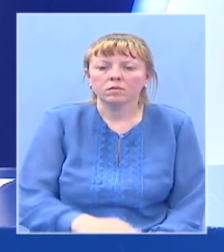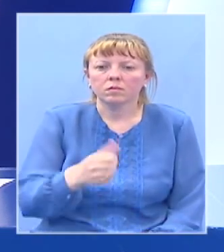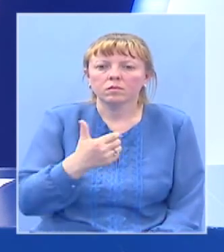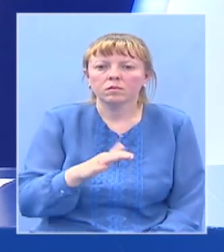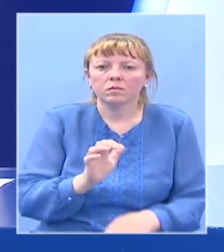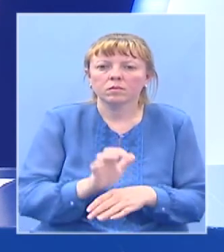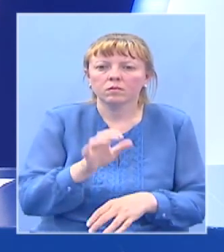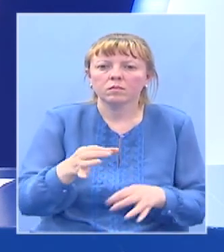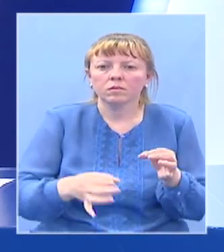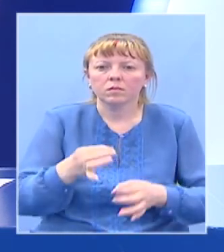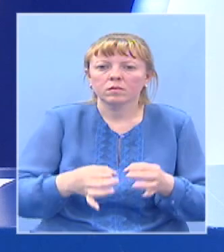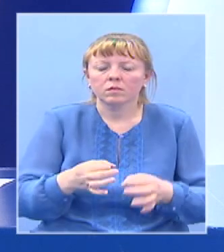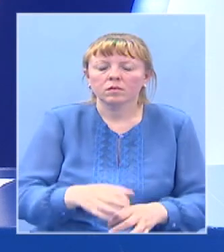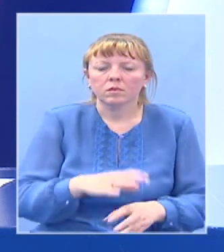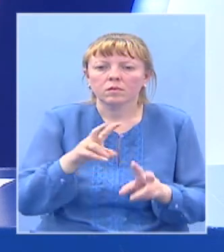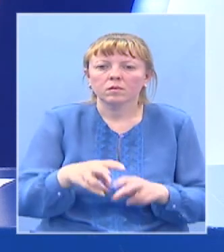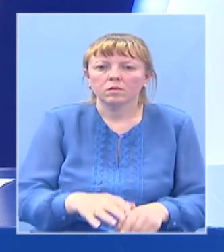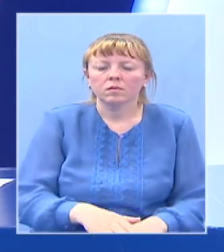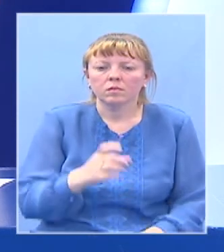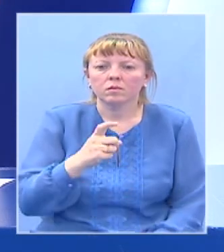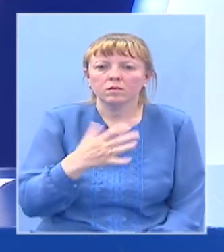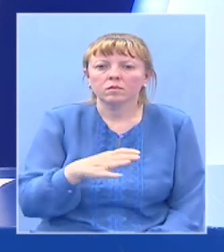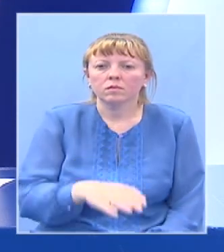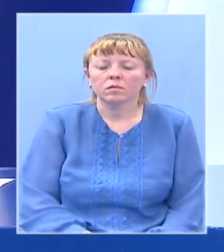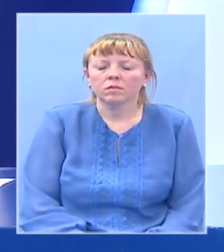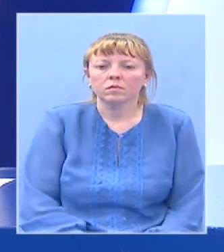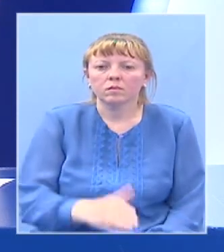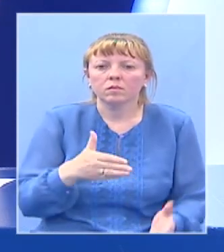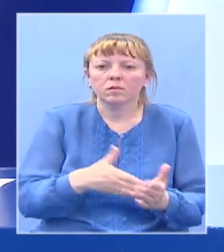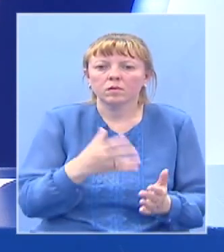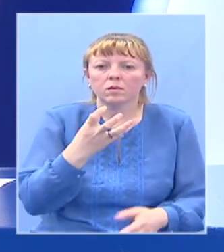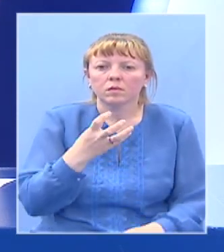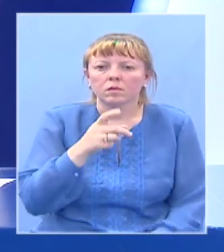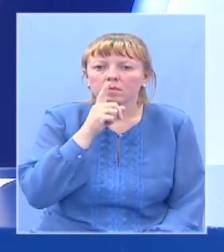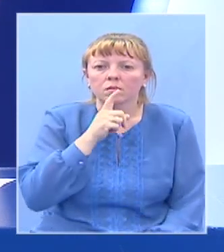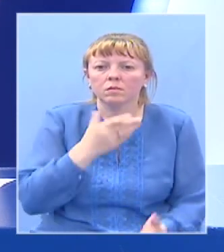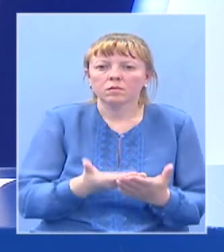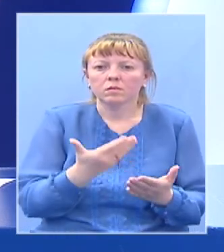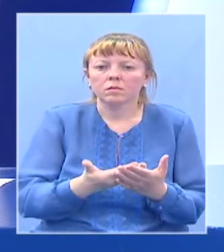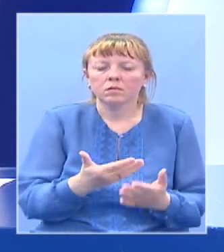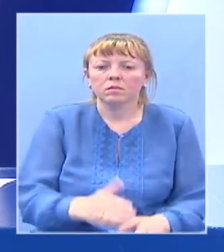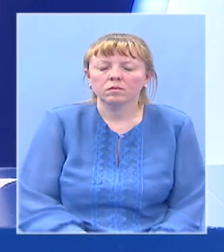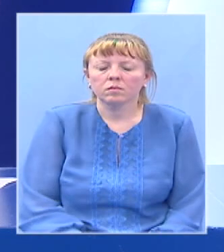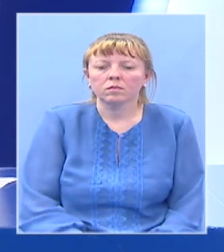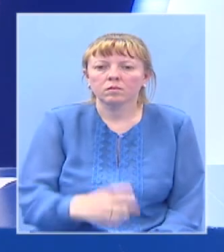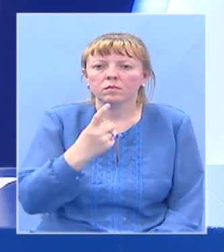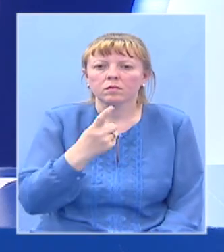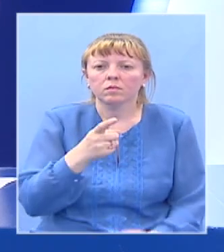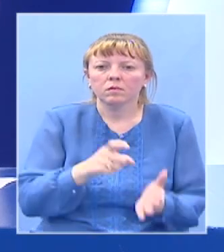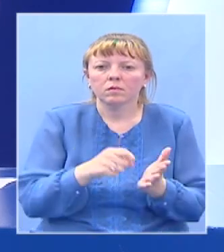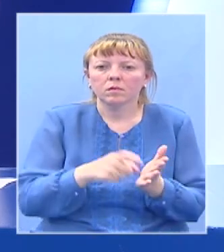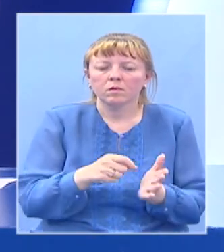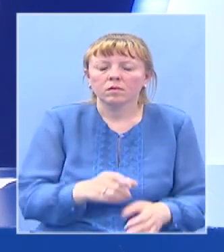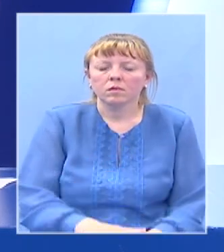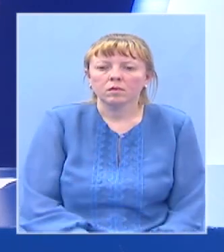направляется уже в суд для рассмотрения там административный штраф варьируется до 500 месячных расчётных показателей тут почти 1мин 700